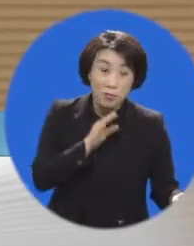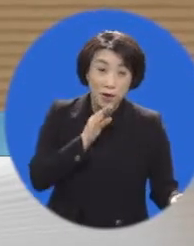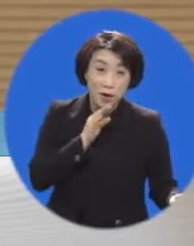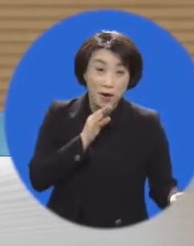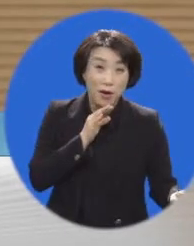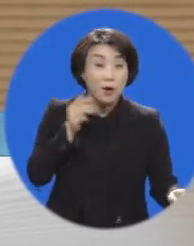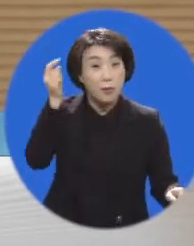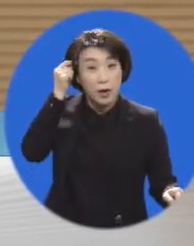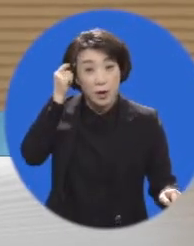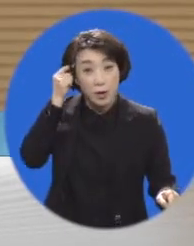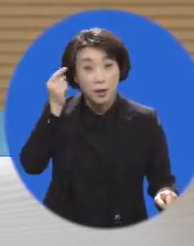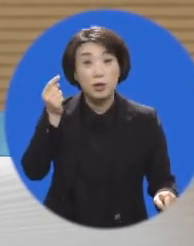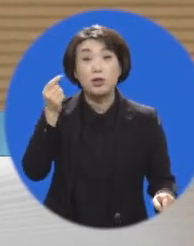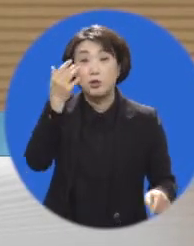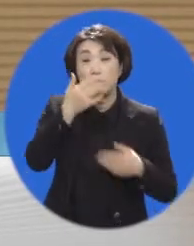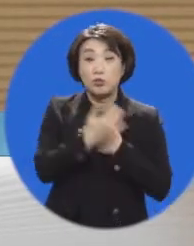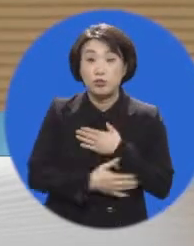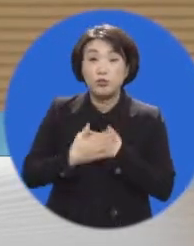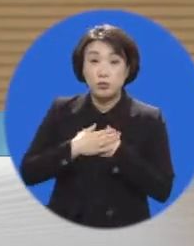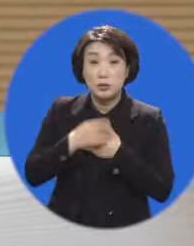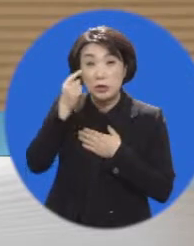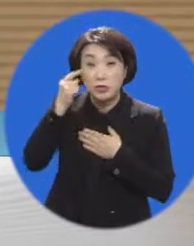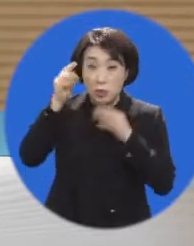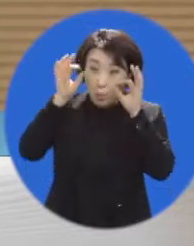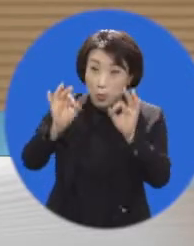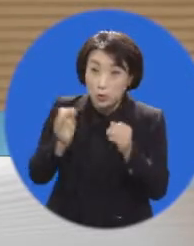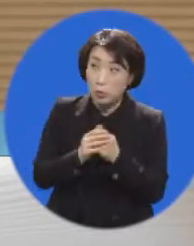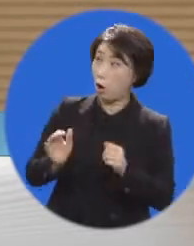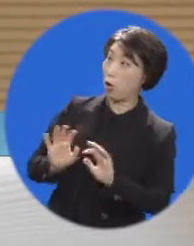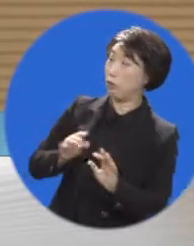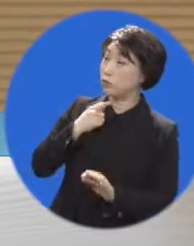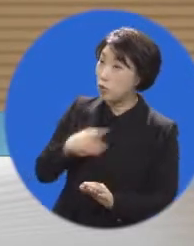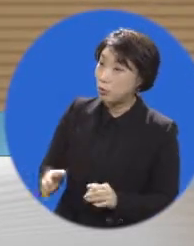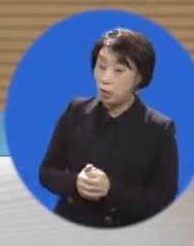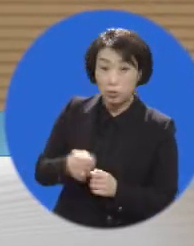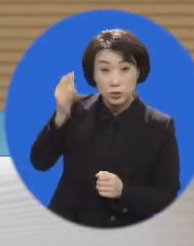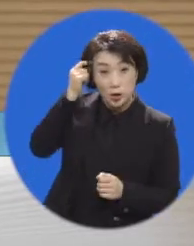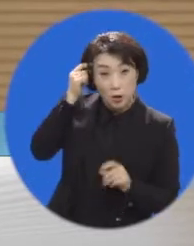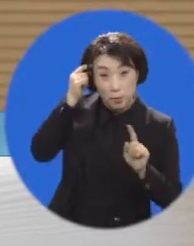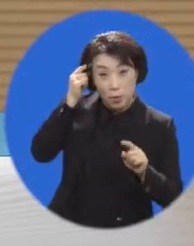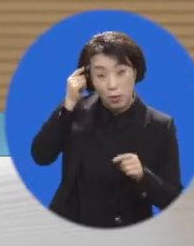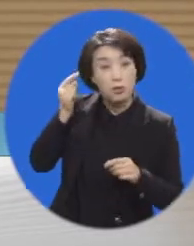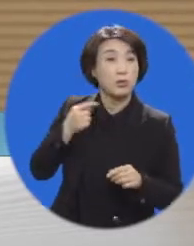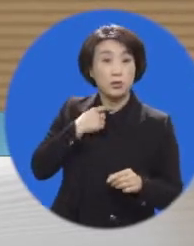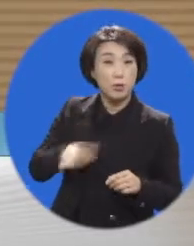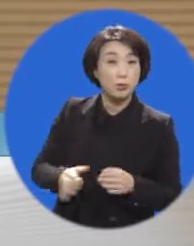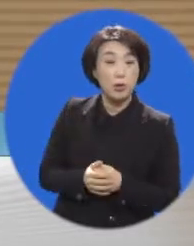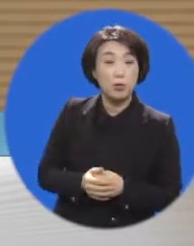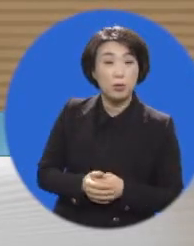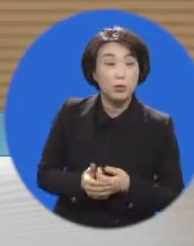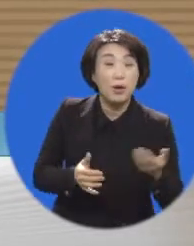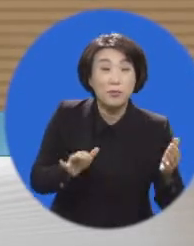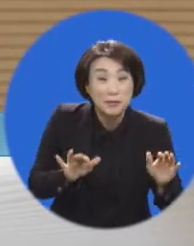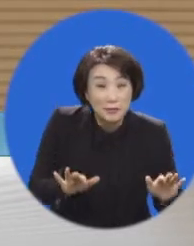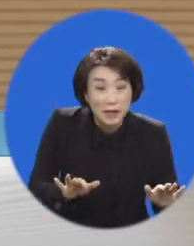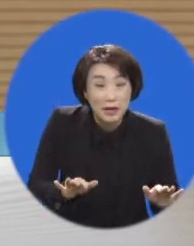이 눈으로 보니까 아니라는 거예요. 요 생각으로 해보니까 아니라는 겁니다. 그럼 이 생각의